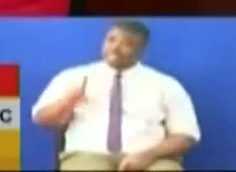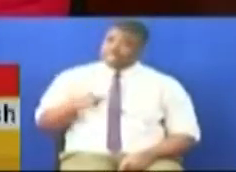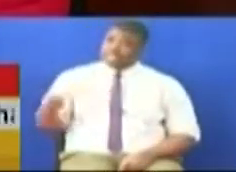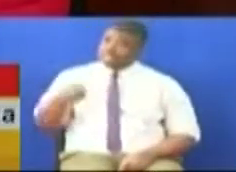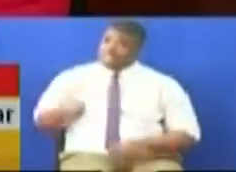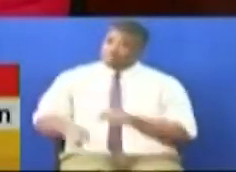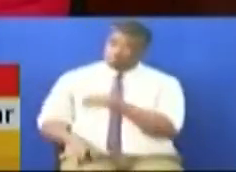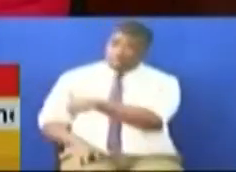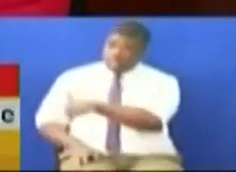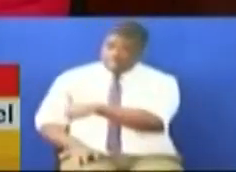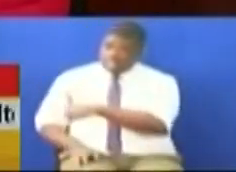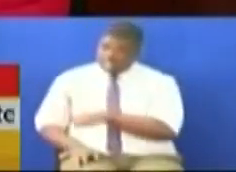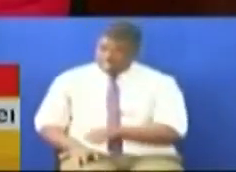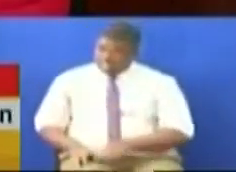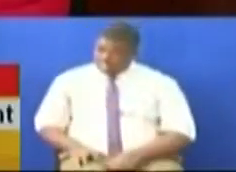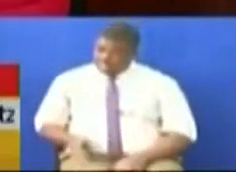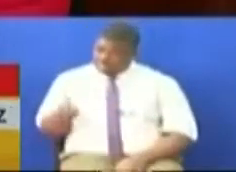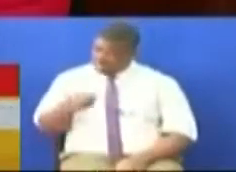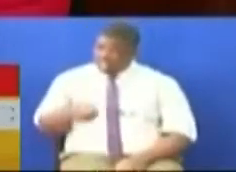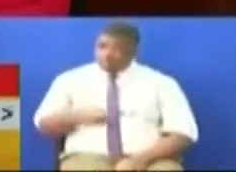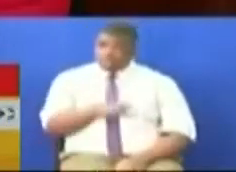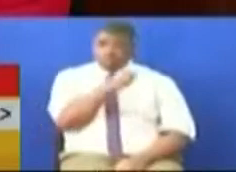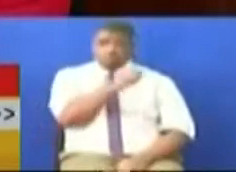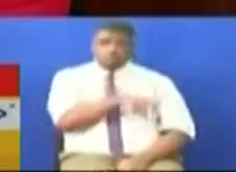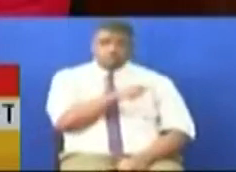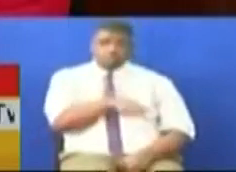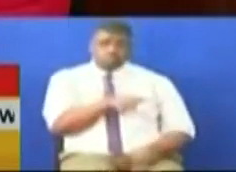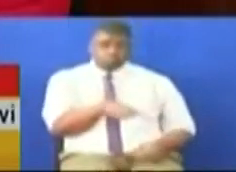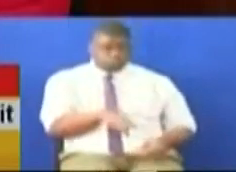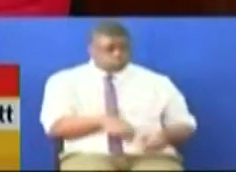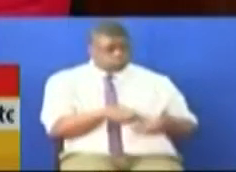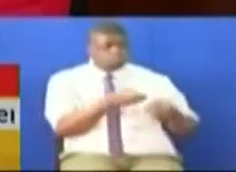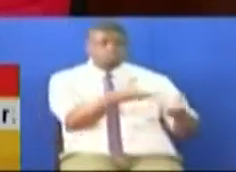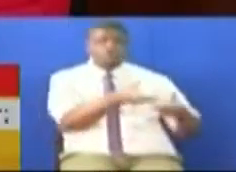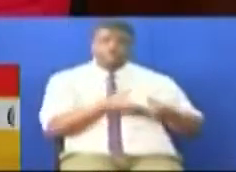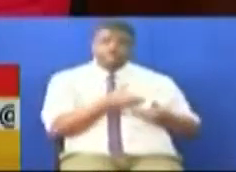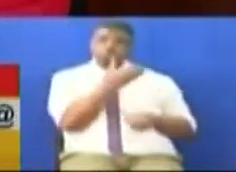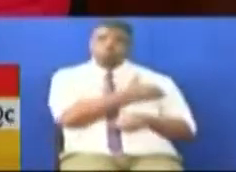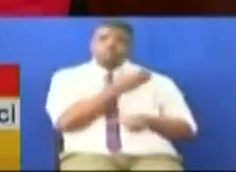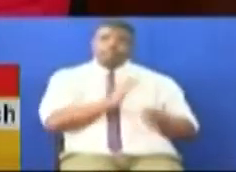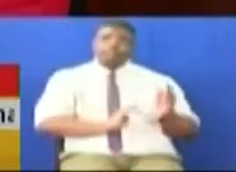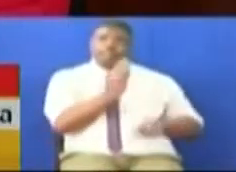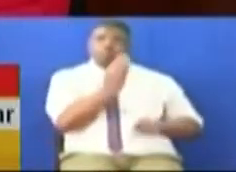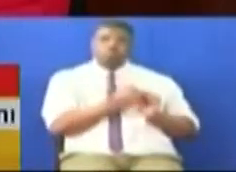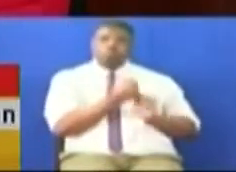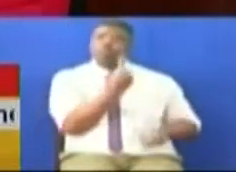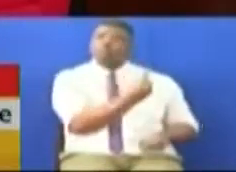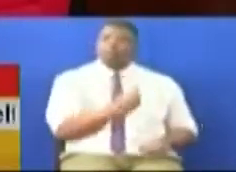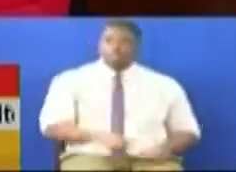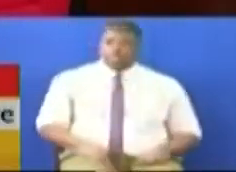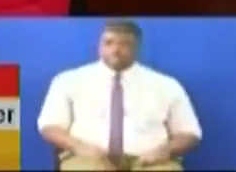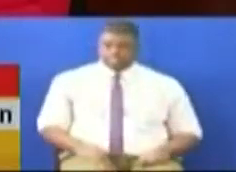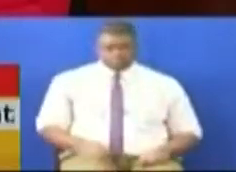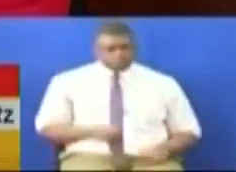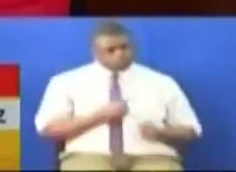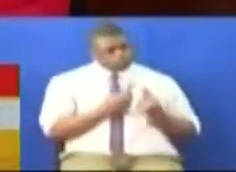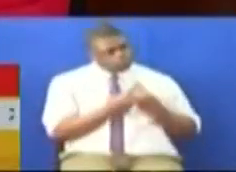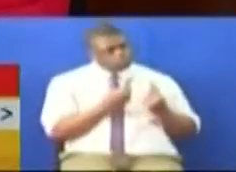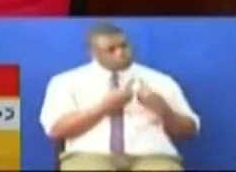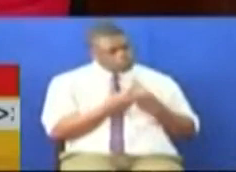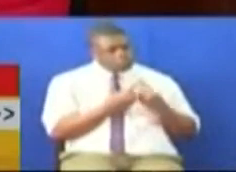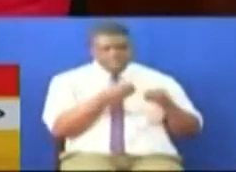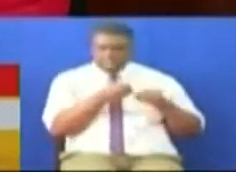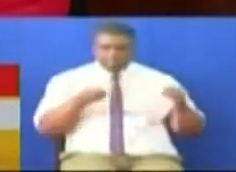TTCL ambao ni watoa huduma wanadaiwa na wanawapa huduma zaidi ya bilioni 11. Sitaiongelea zaidi kwa sababu wenzangu